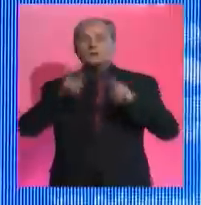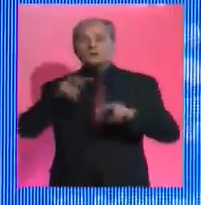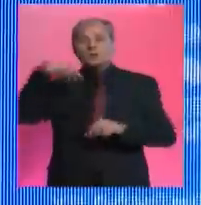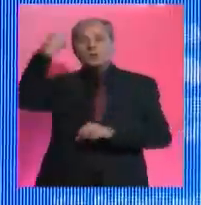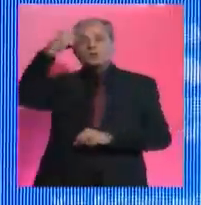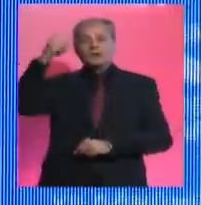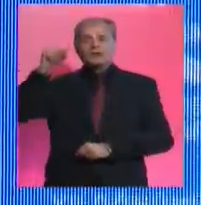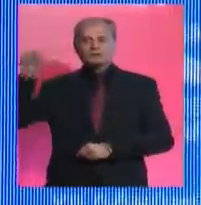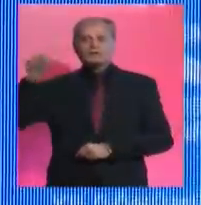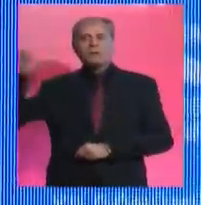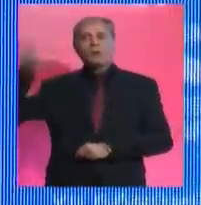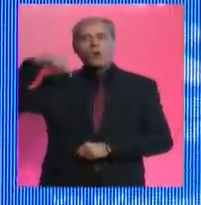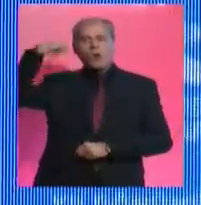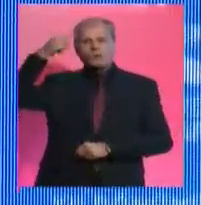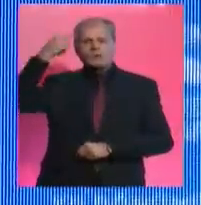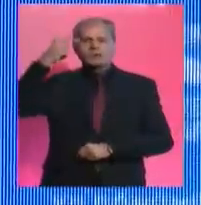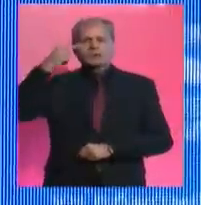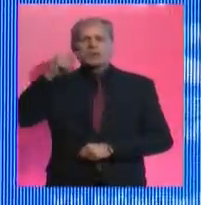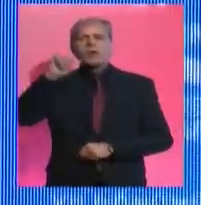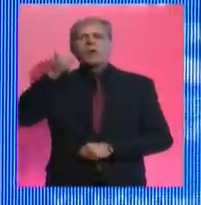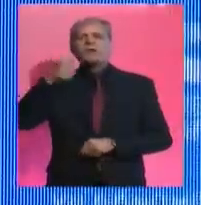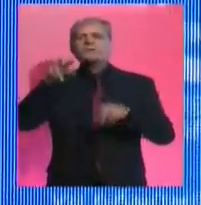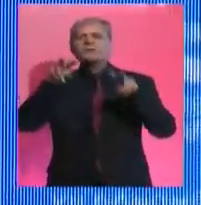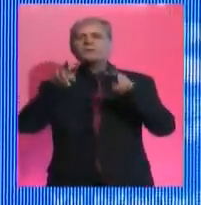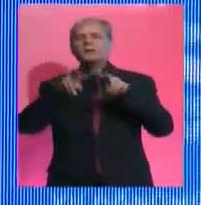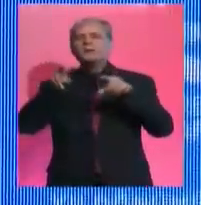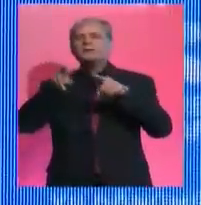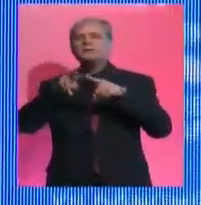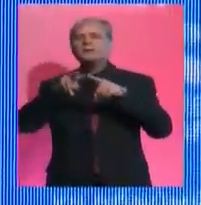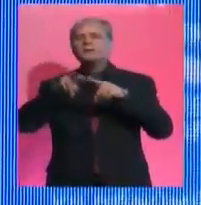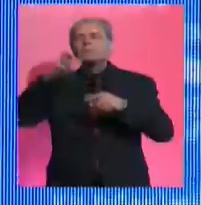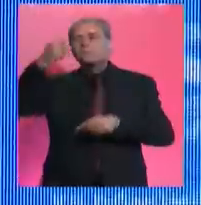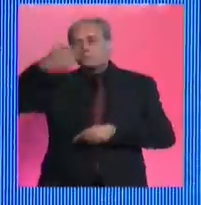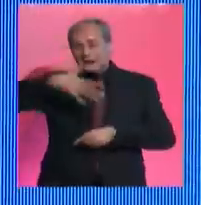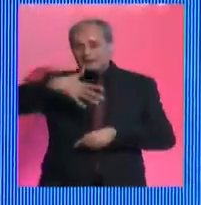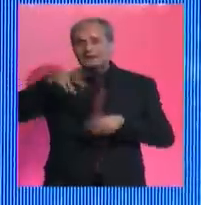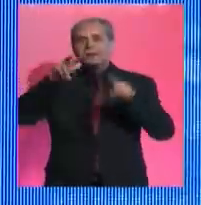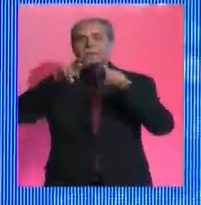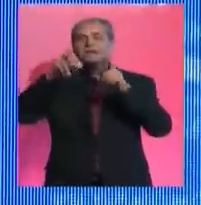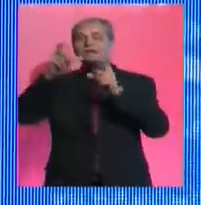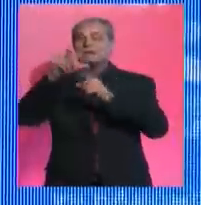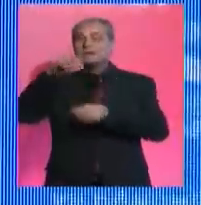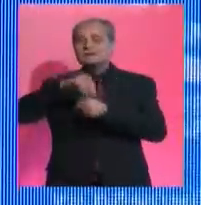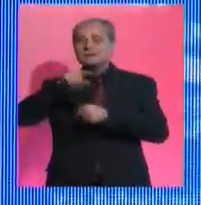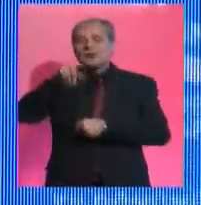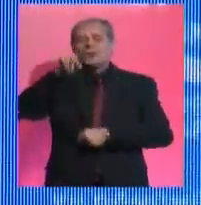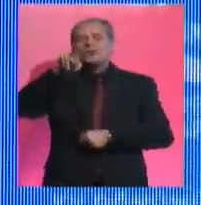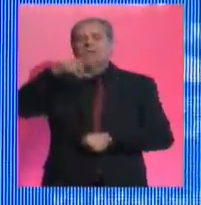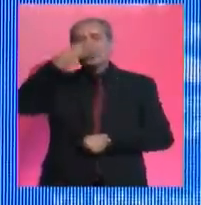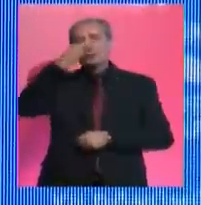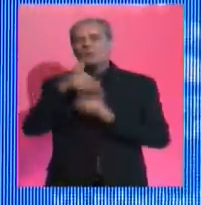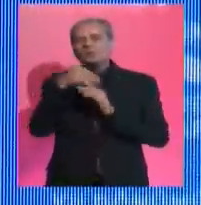yatır onu hocalığı milli Nizam Partisi nden Milli selamet Partisi nv12 Eylül